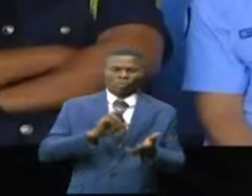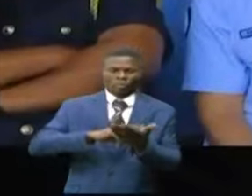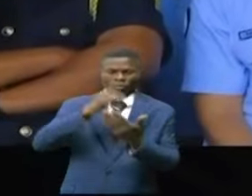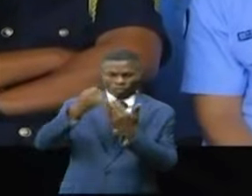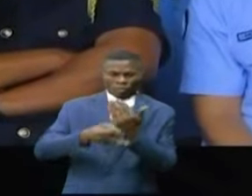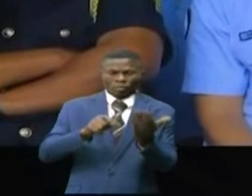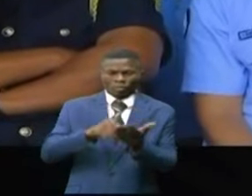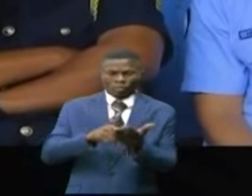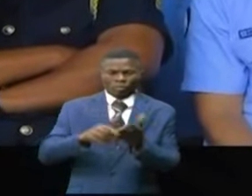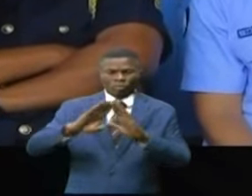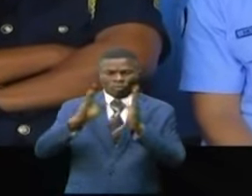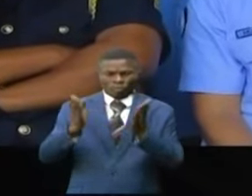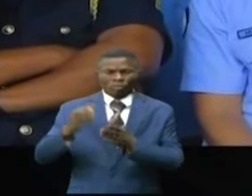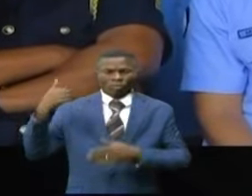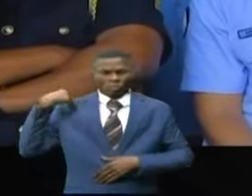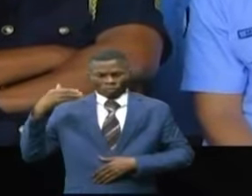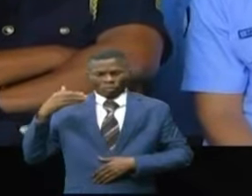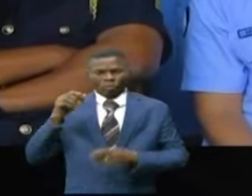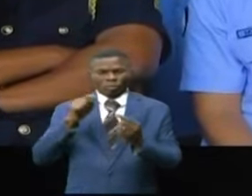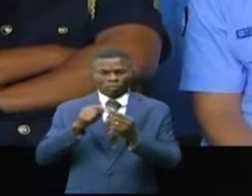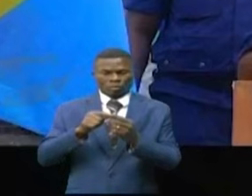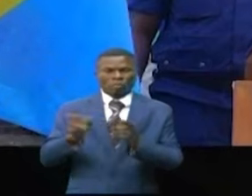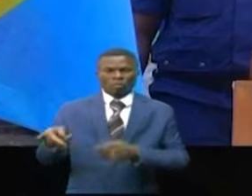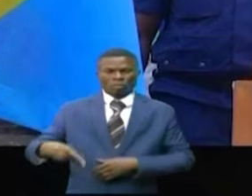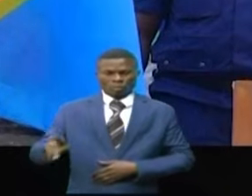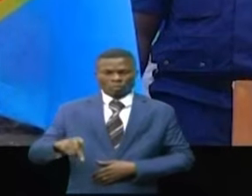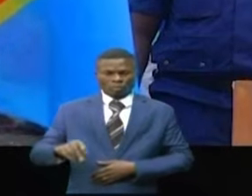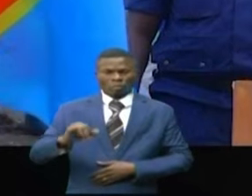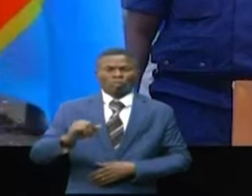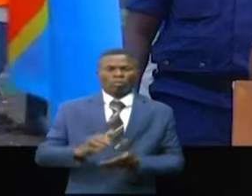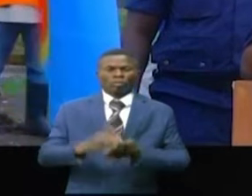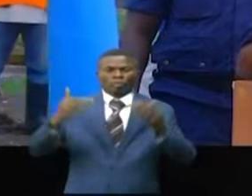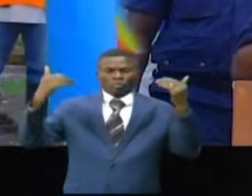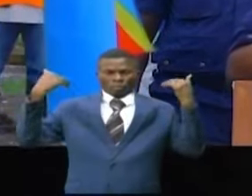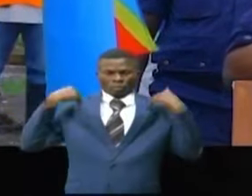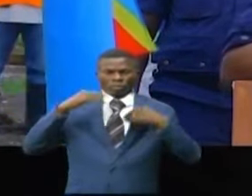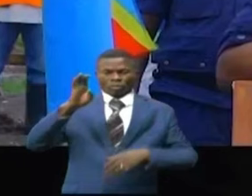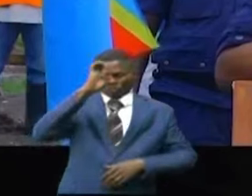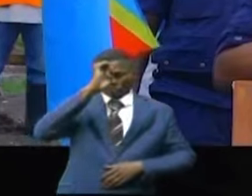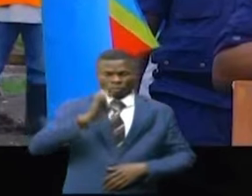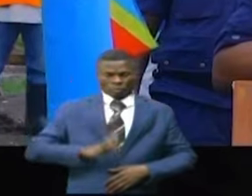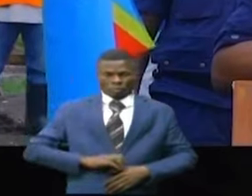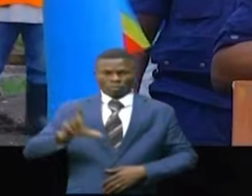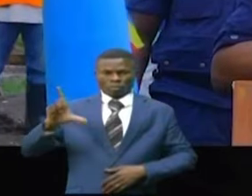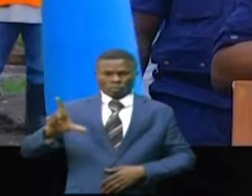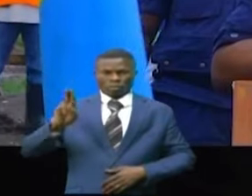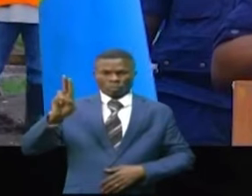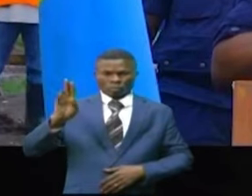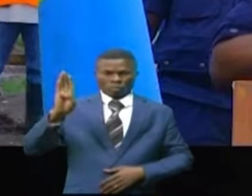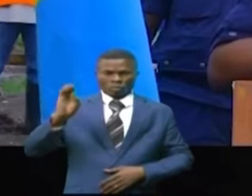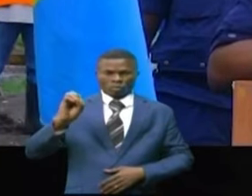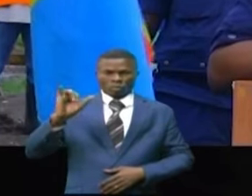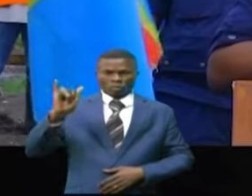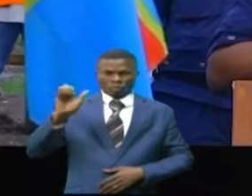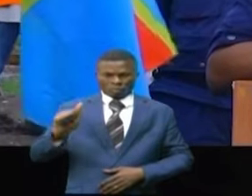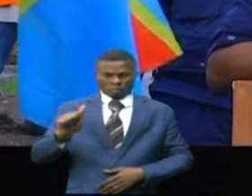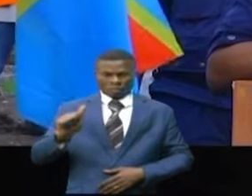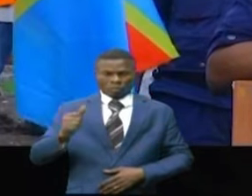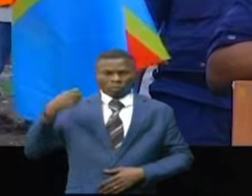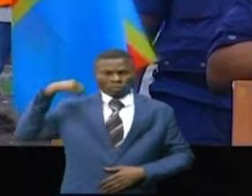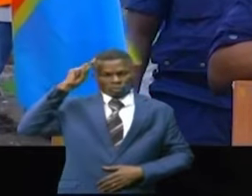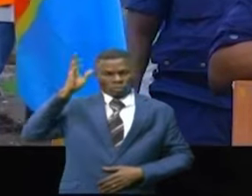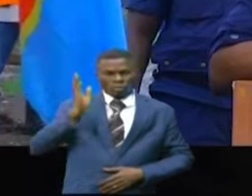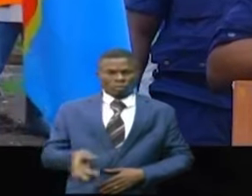À tout état de cause, la province qui dirige son excellence Luboya Kachama Tchoni, gouverneur